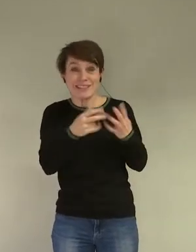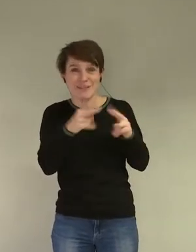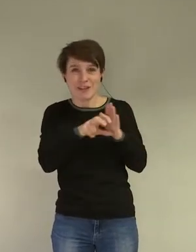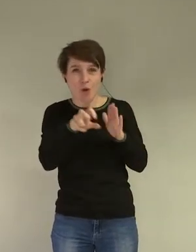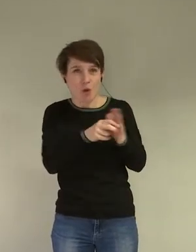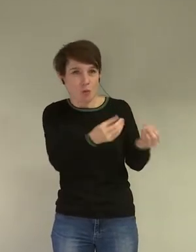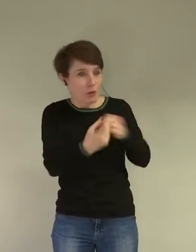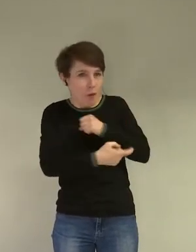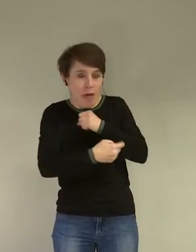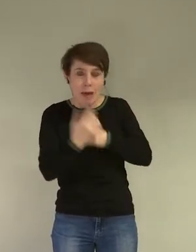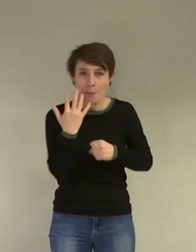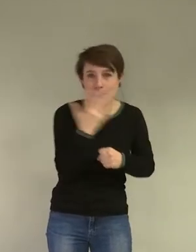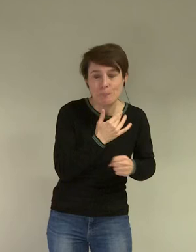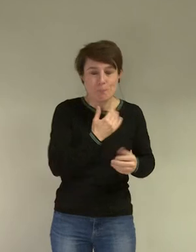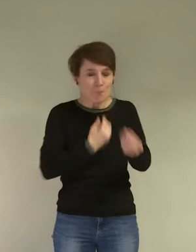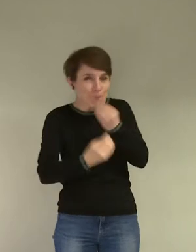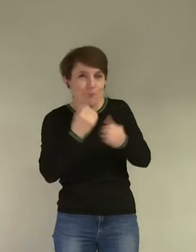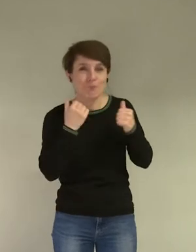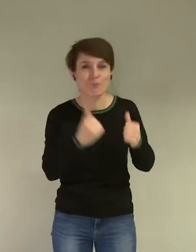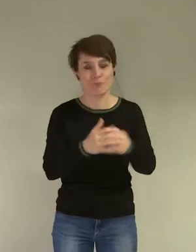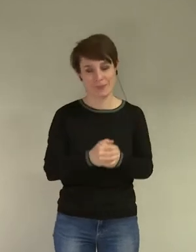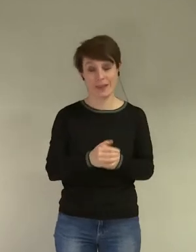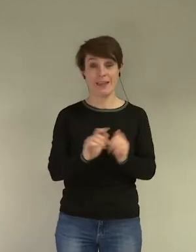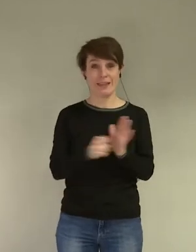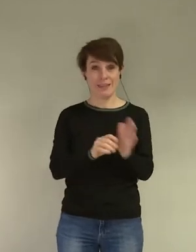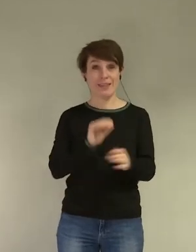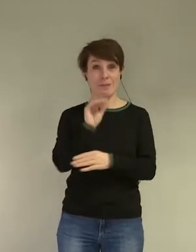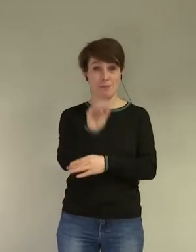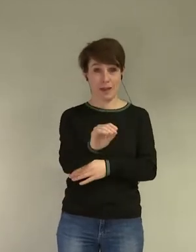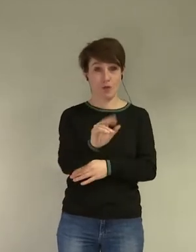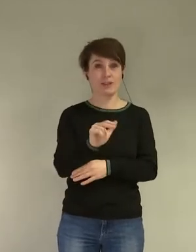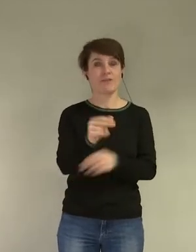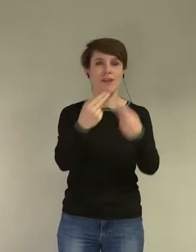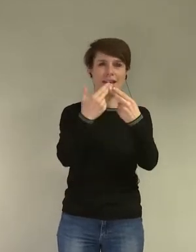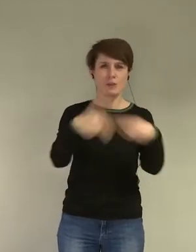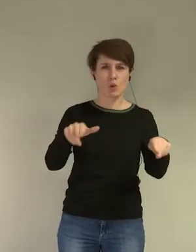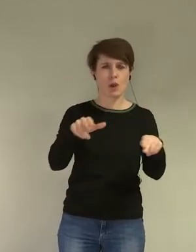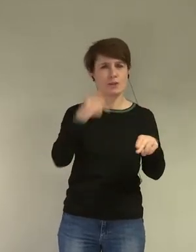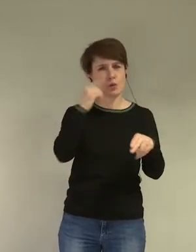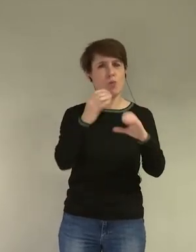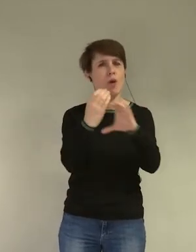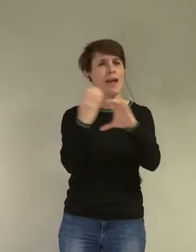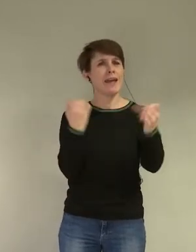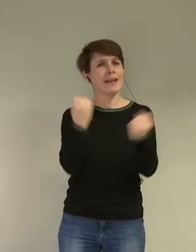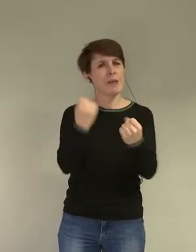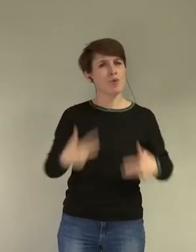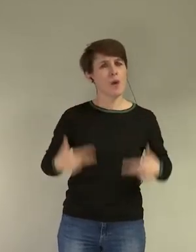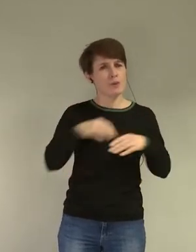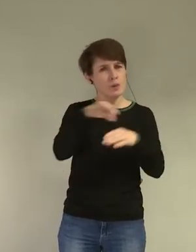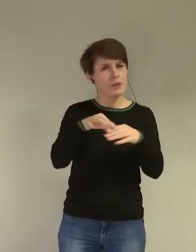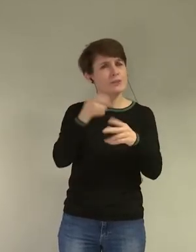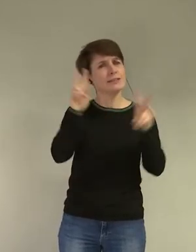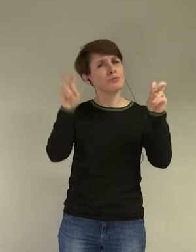mercredi aura lieu l'inauguration du camion atelier cuisine de la banque alimentaire c'était un projet qui me tenait à coeur